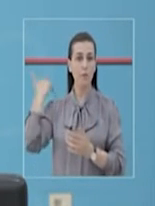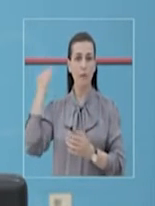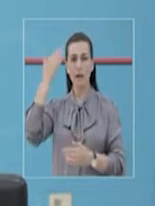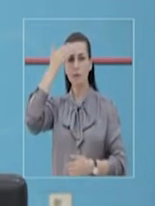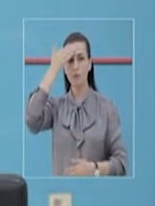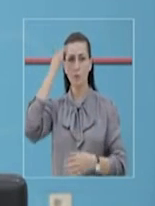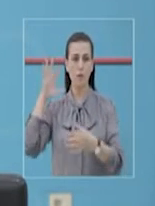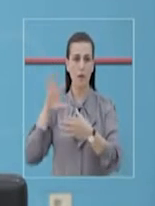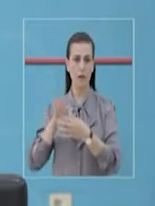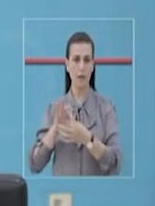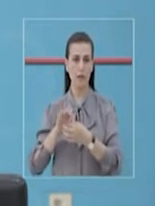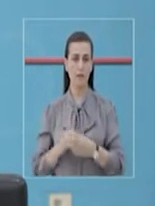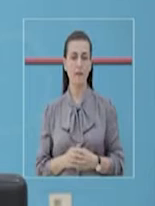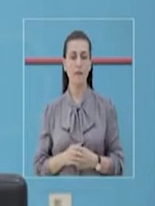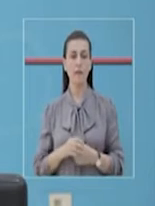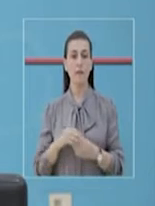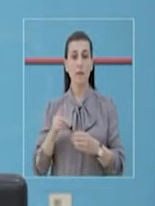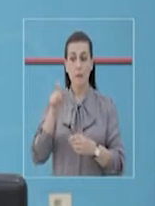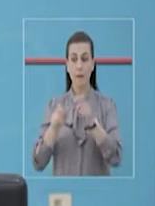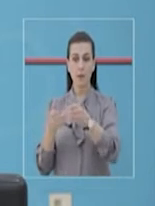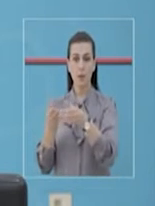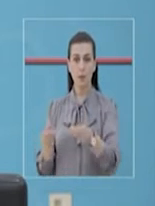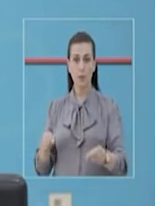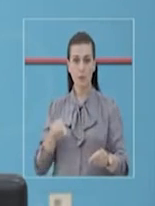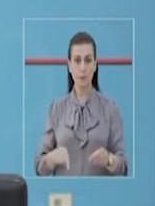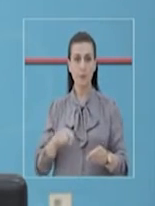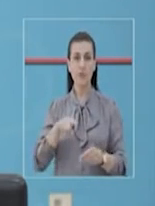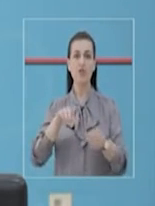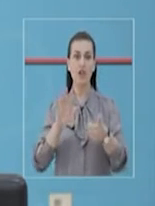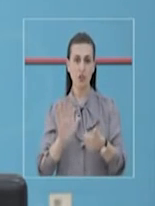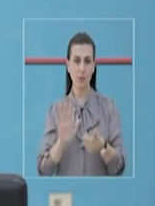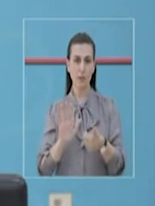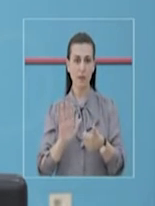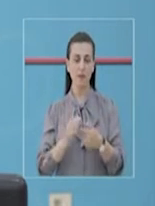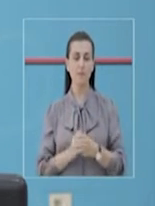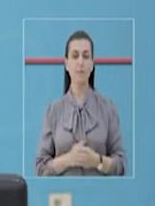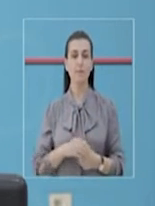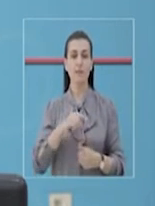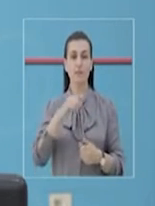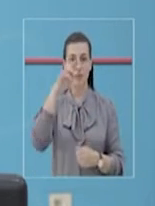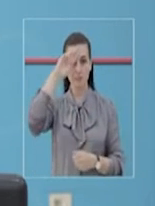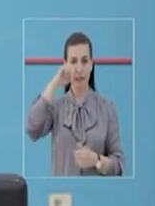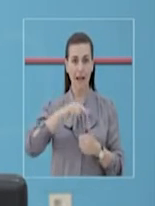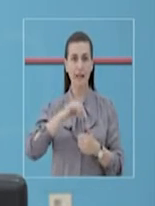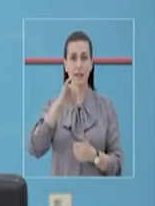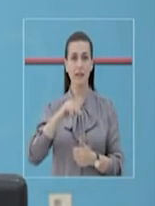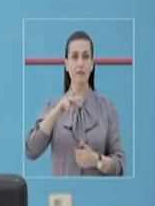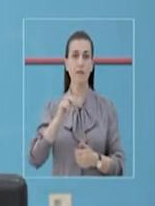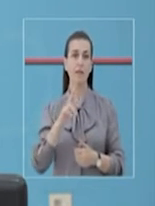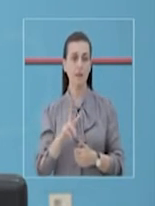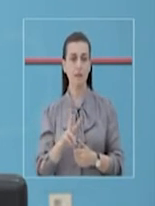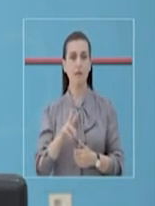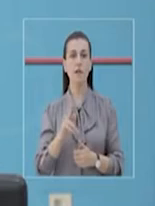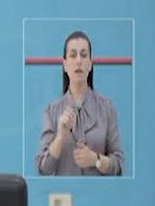rezultuar më parë pozitiv. Të shëruar janë 16 qytetarë. Në spitalin infektiv, gjendja vijon të mbetet e